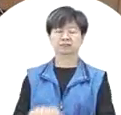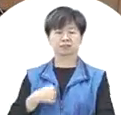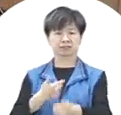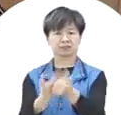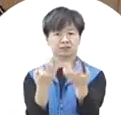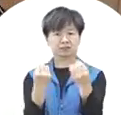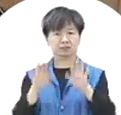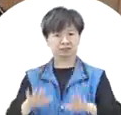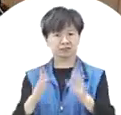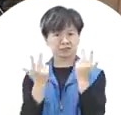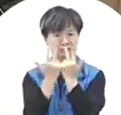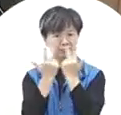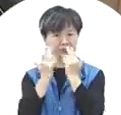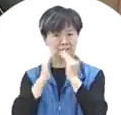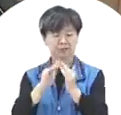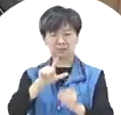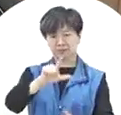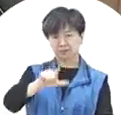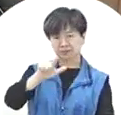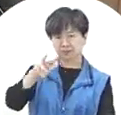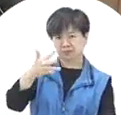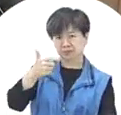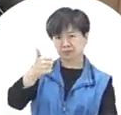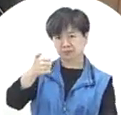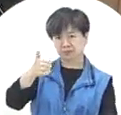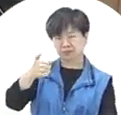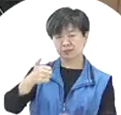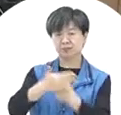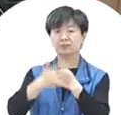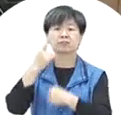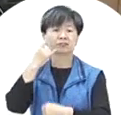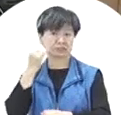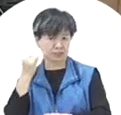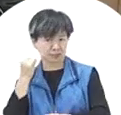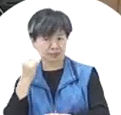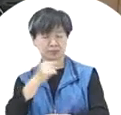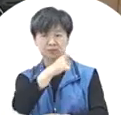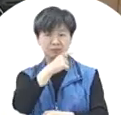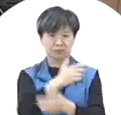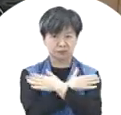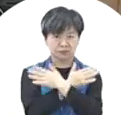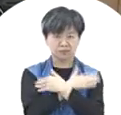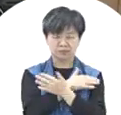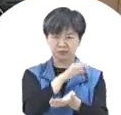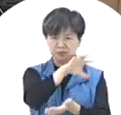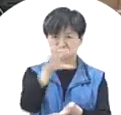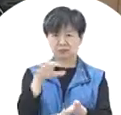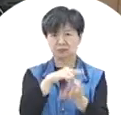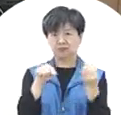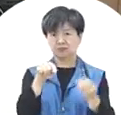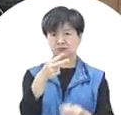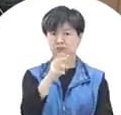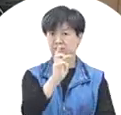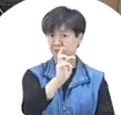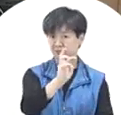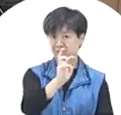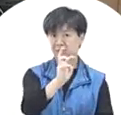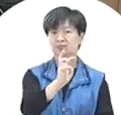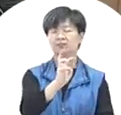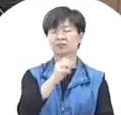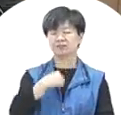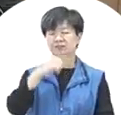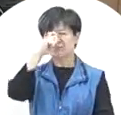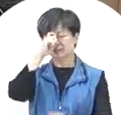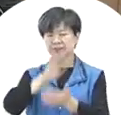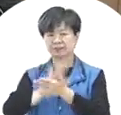前新北市有6855名的保姆，还有私托有高达230家。我们希望未